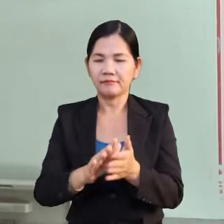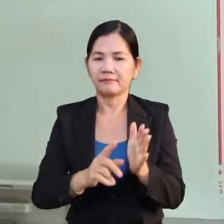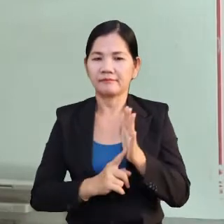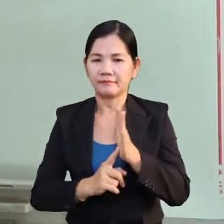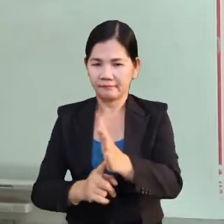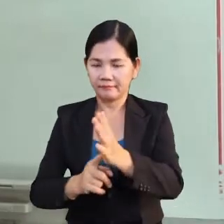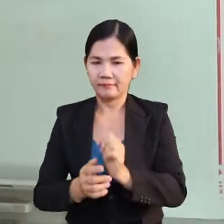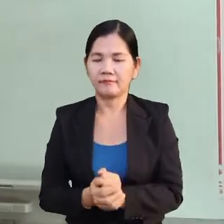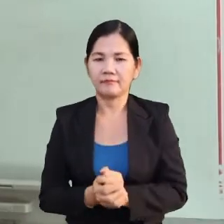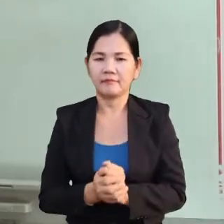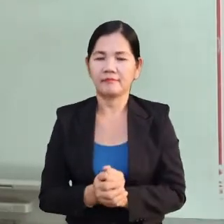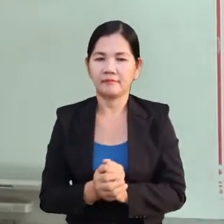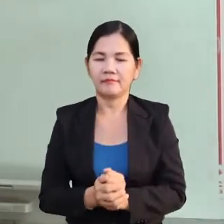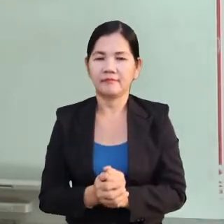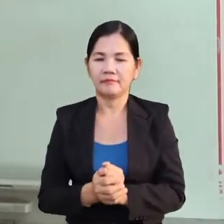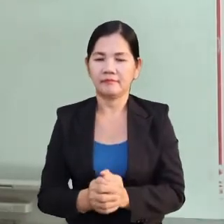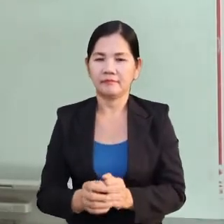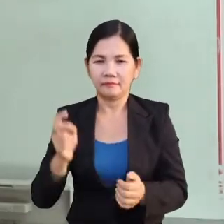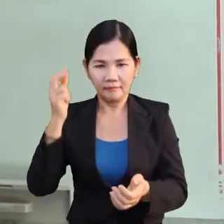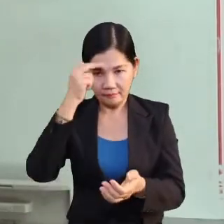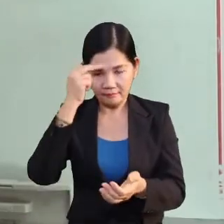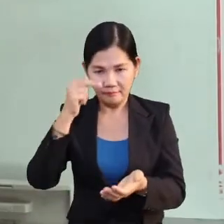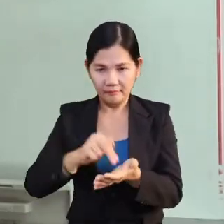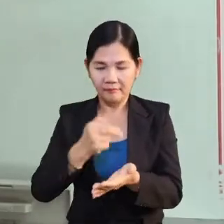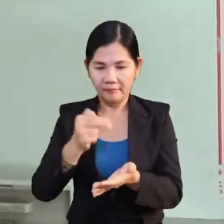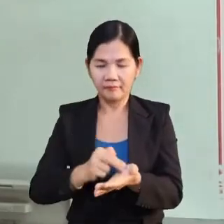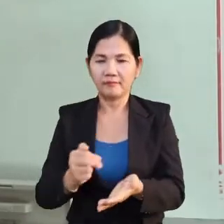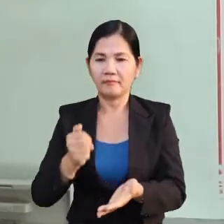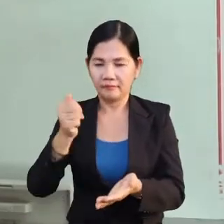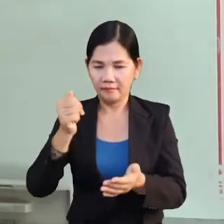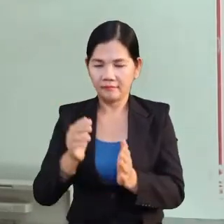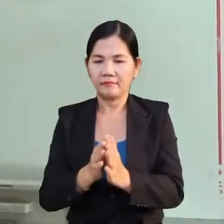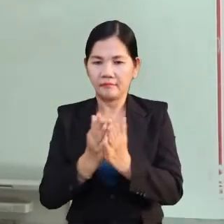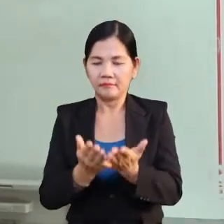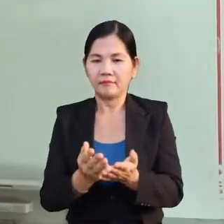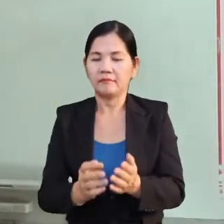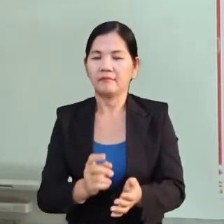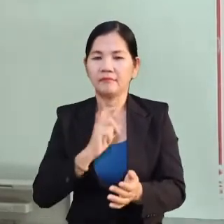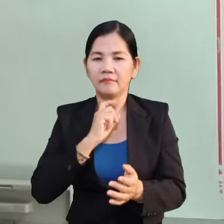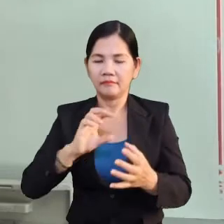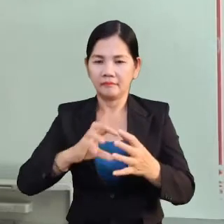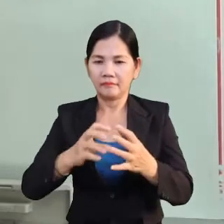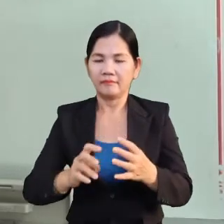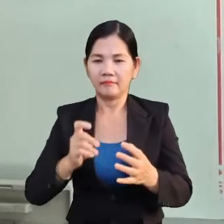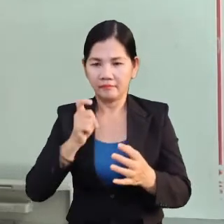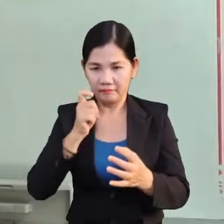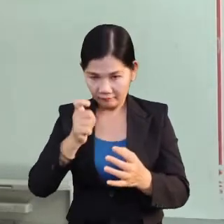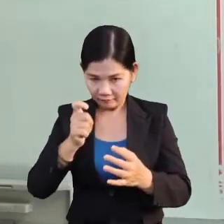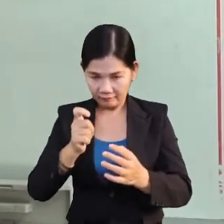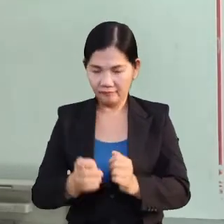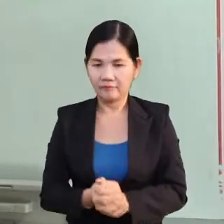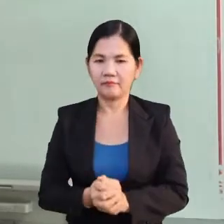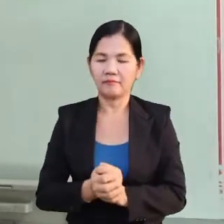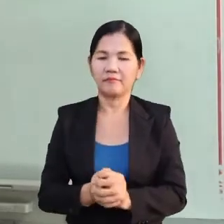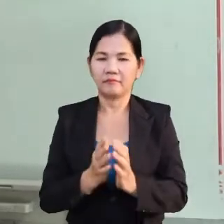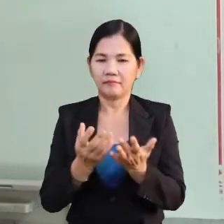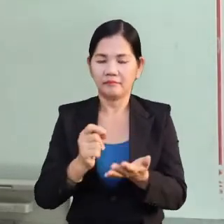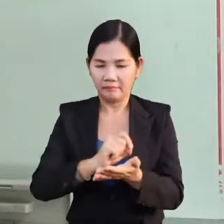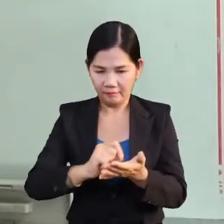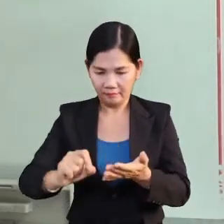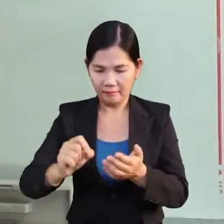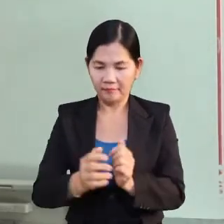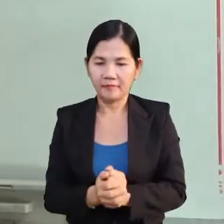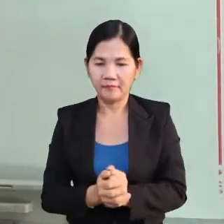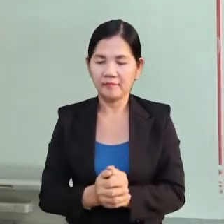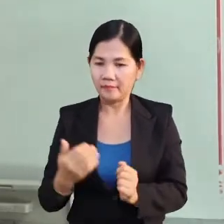ញកូនណាគឺជាទម្លាប់ដែលល្អហើយកុំឲ្យសៀវភៅយើងខោចានេះគឺជាសៀវភៅសរសេរកូន